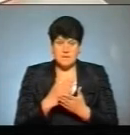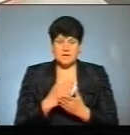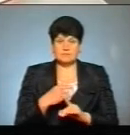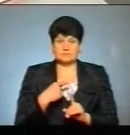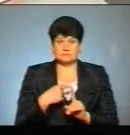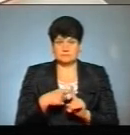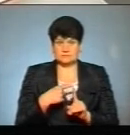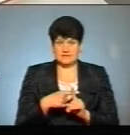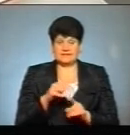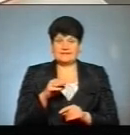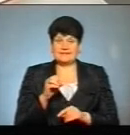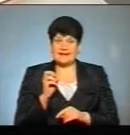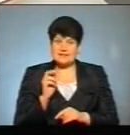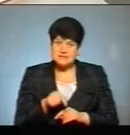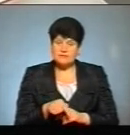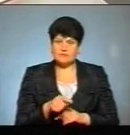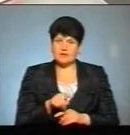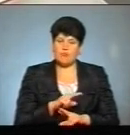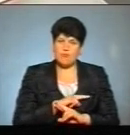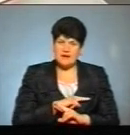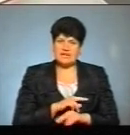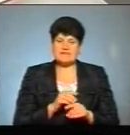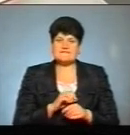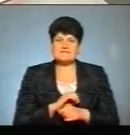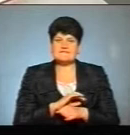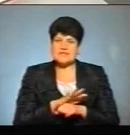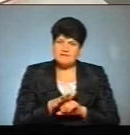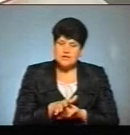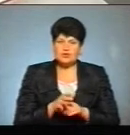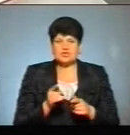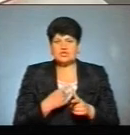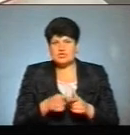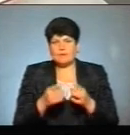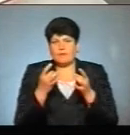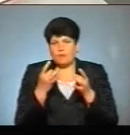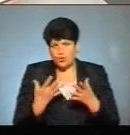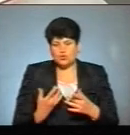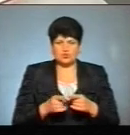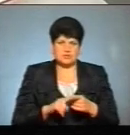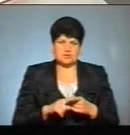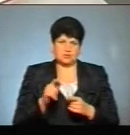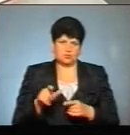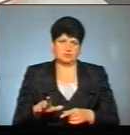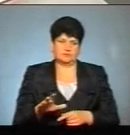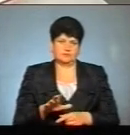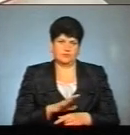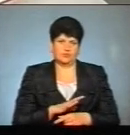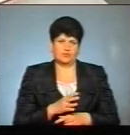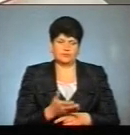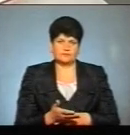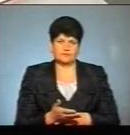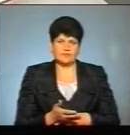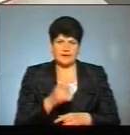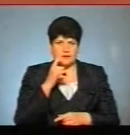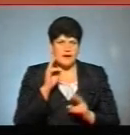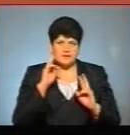тест. Вони вмерли від цього вірусу? Чи просто з 80 тисяч людей фізично цей вірус був в цих 220 людей? Я цього